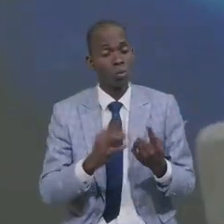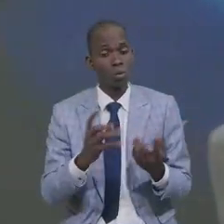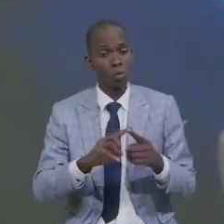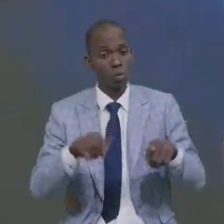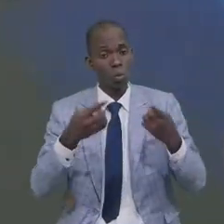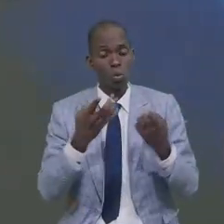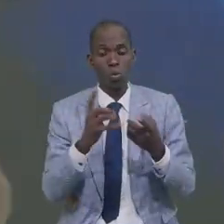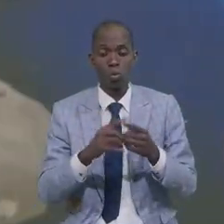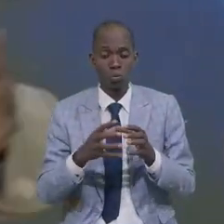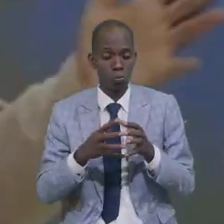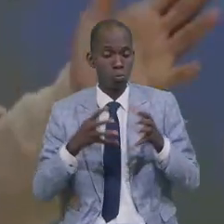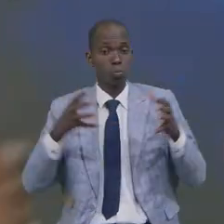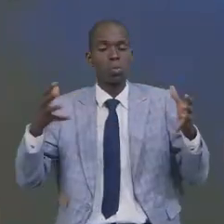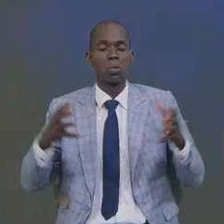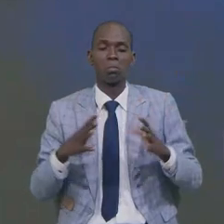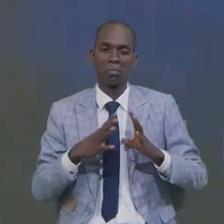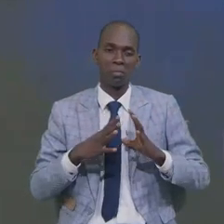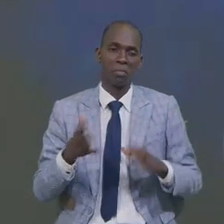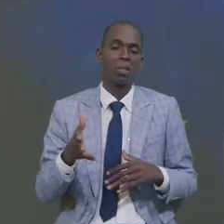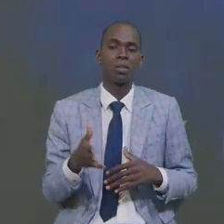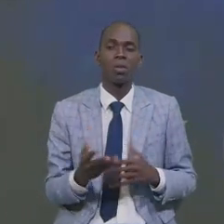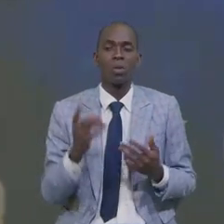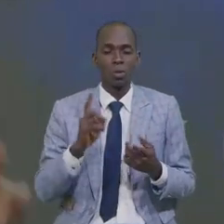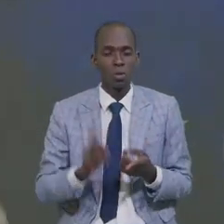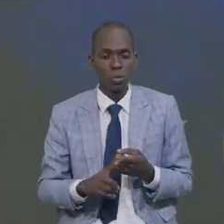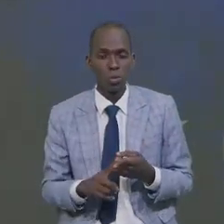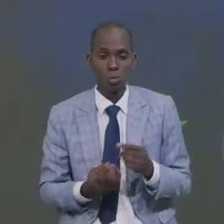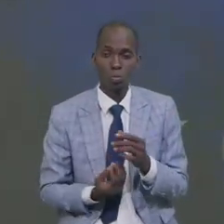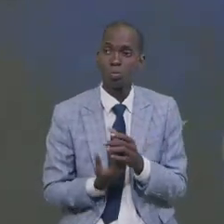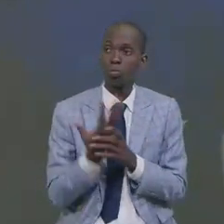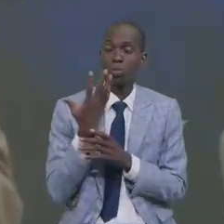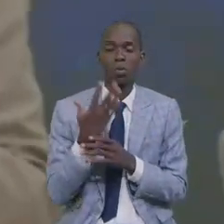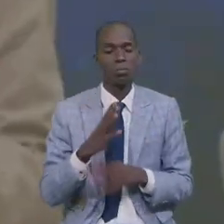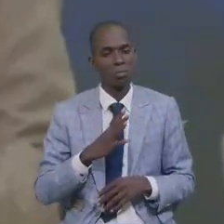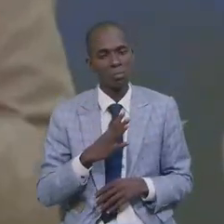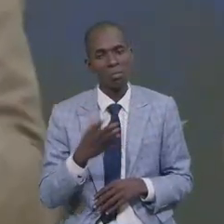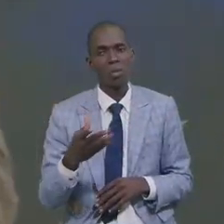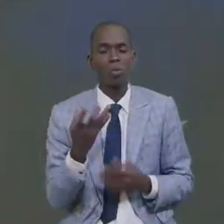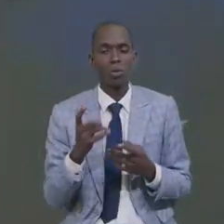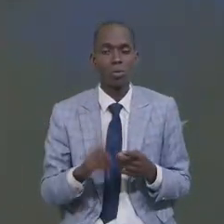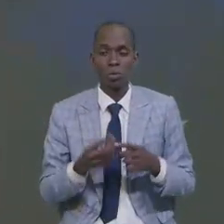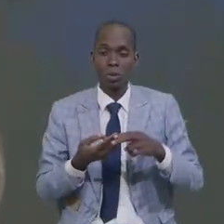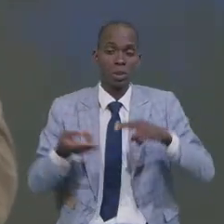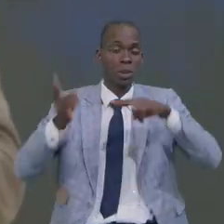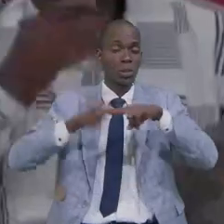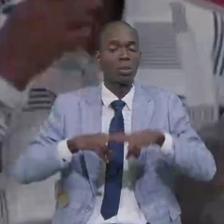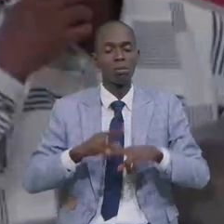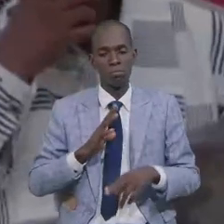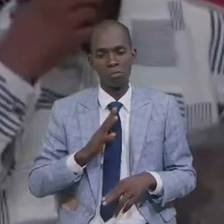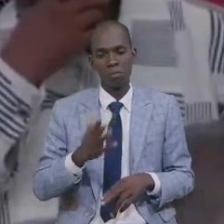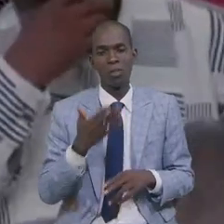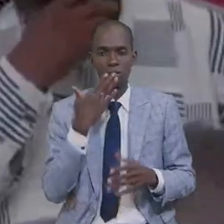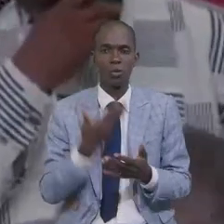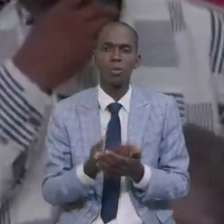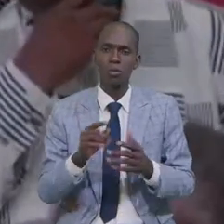C'est bon, vous voulez l'expansion, vous voulez l'élargissement, vous voulez l'accroissement, la